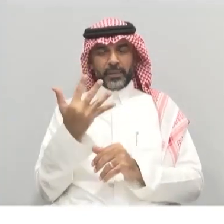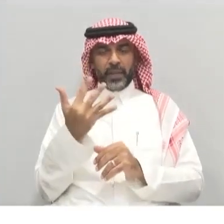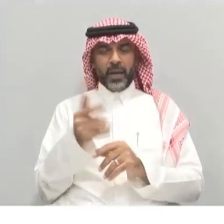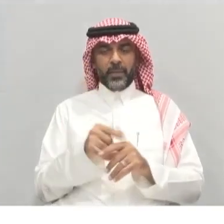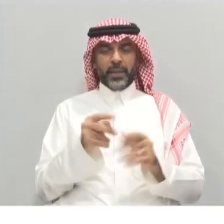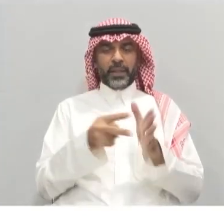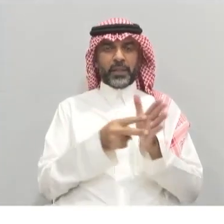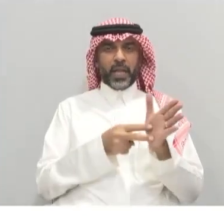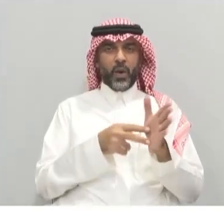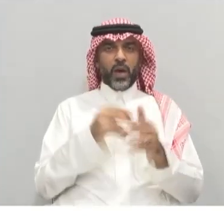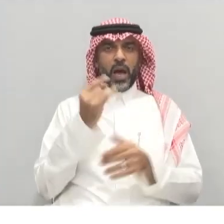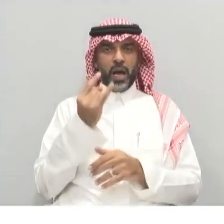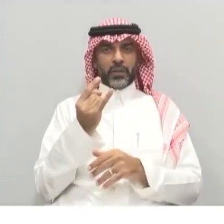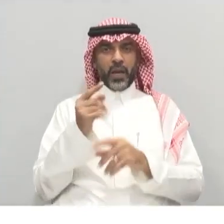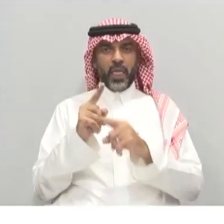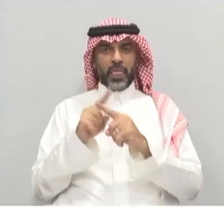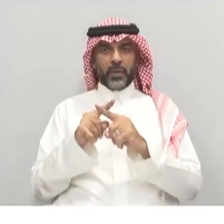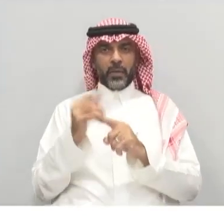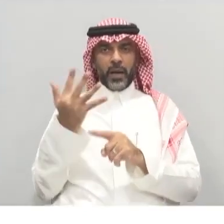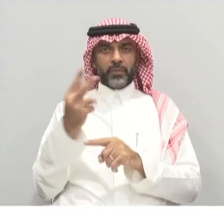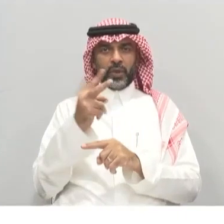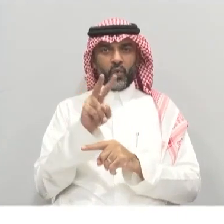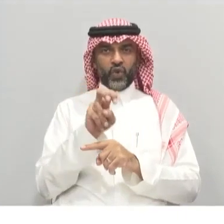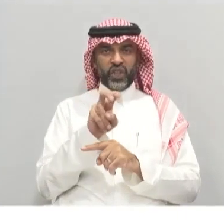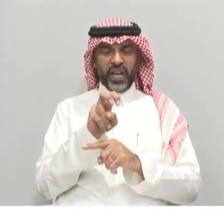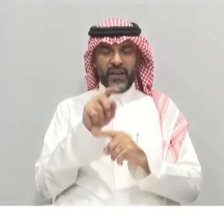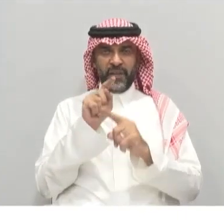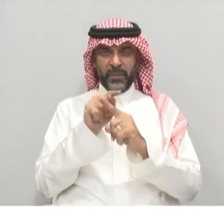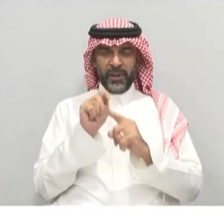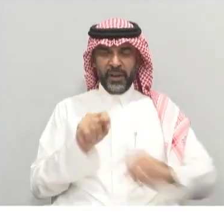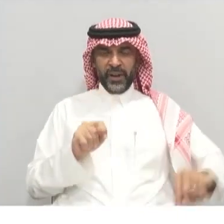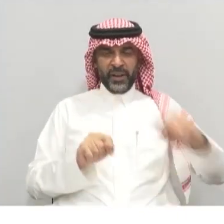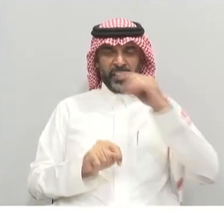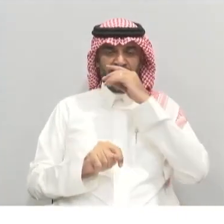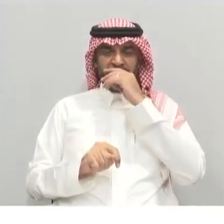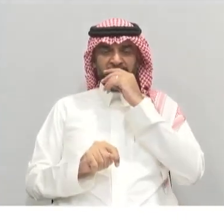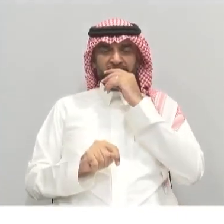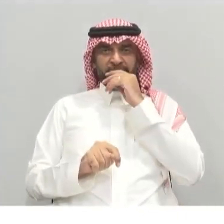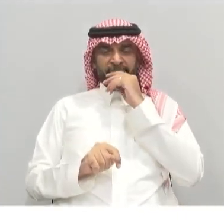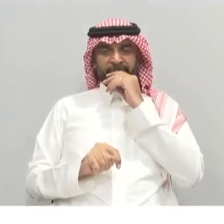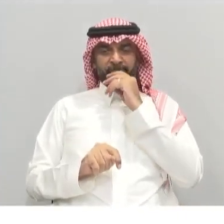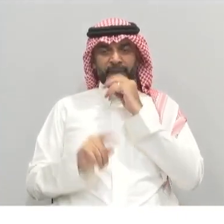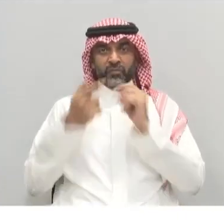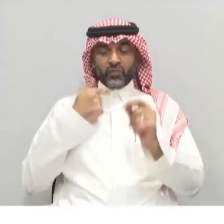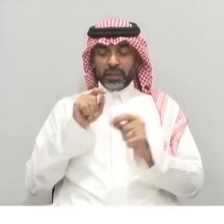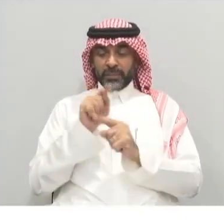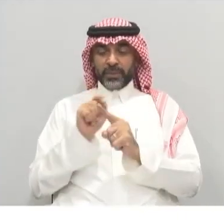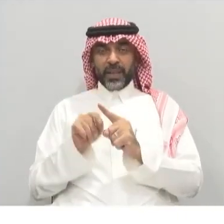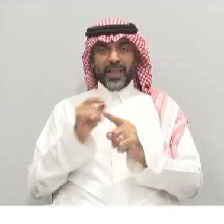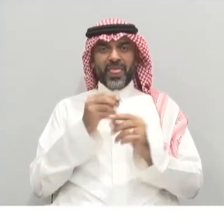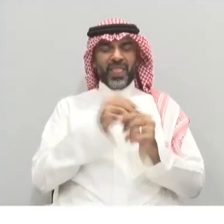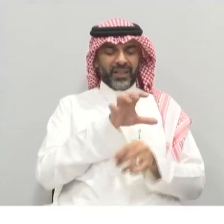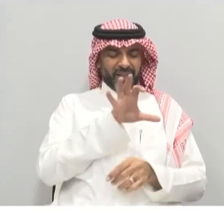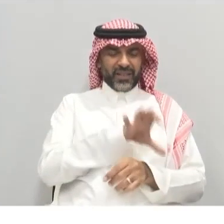عشره ضرب 25 بالمئه ولكتابه علامه النسبه المئويه كما ذكرنا نضغط مفتاح الشيفت